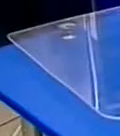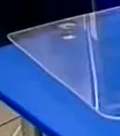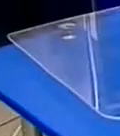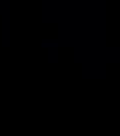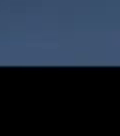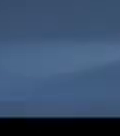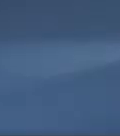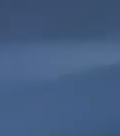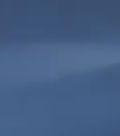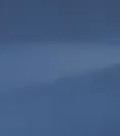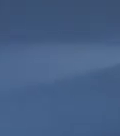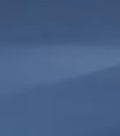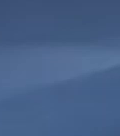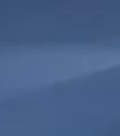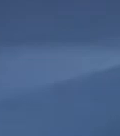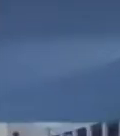Дякую.